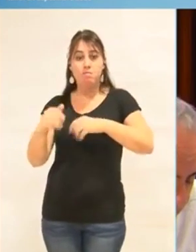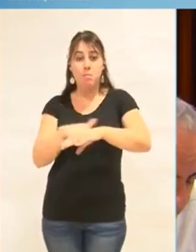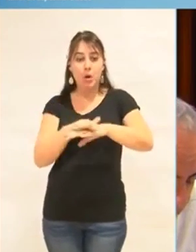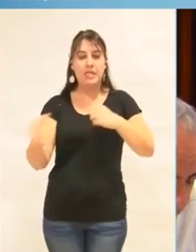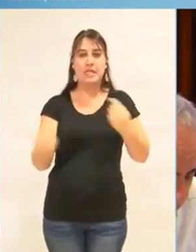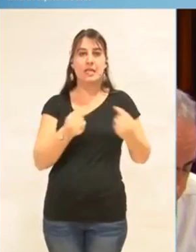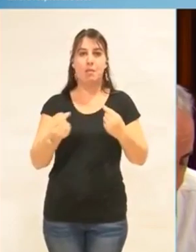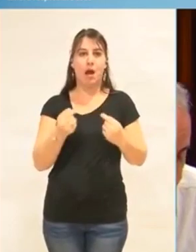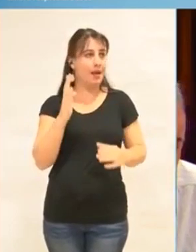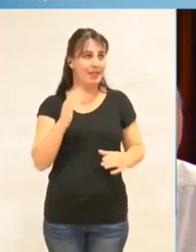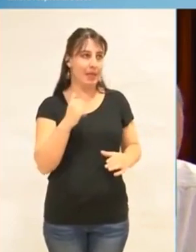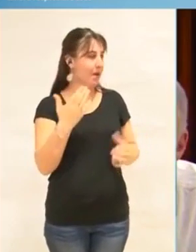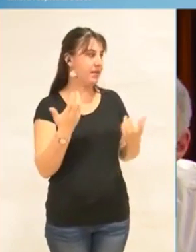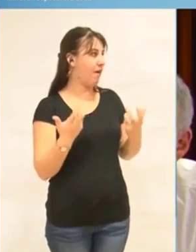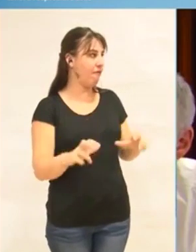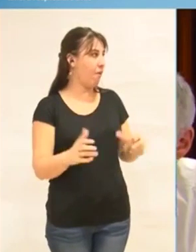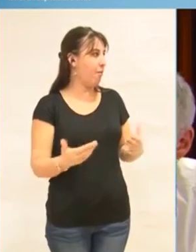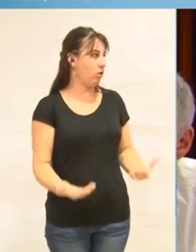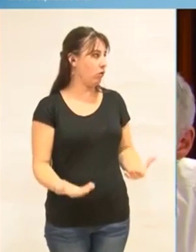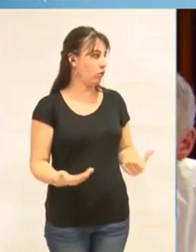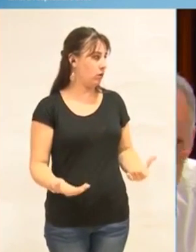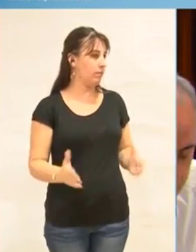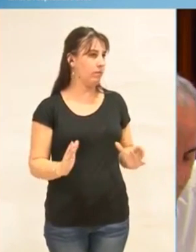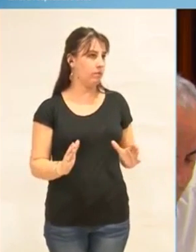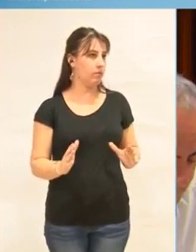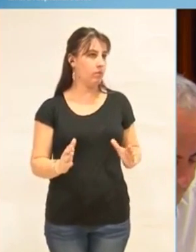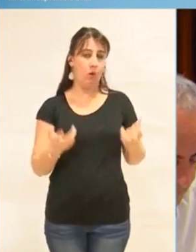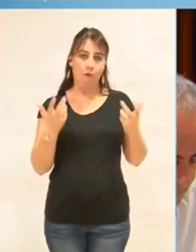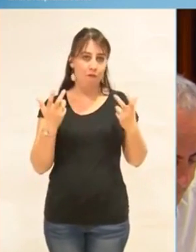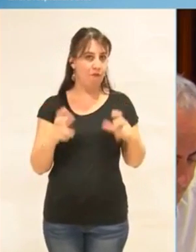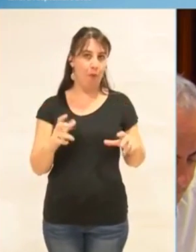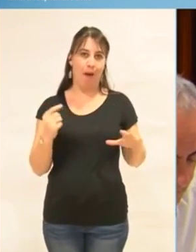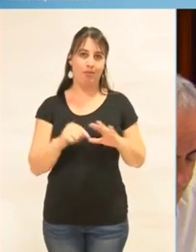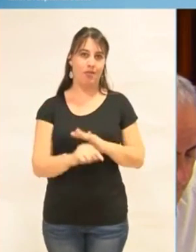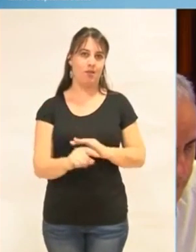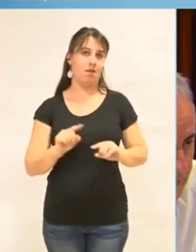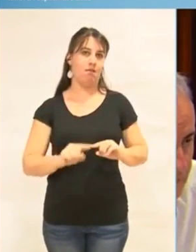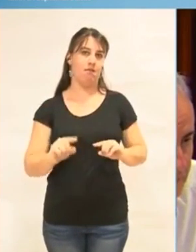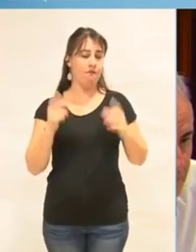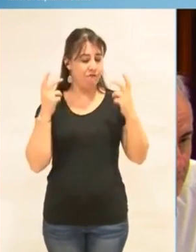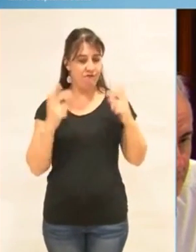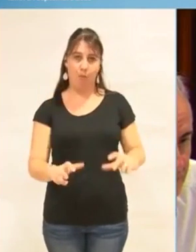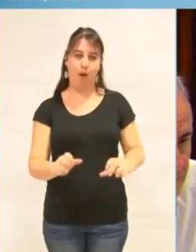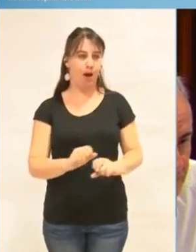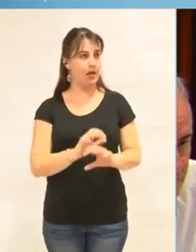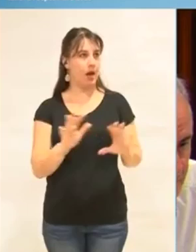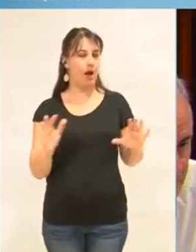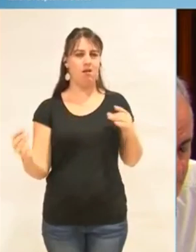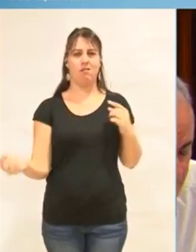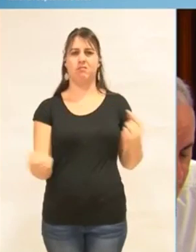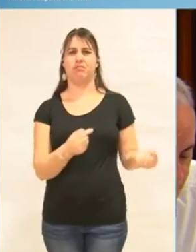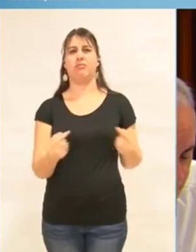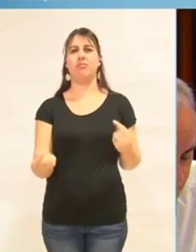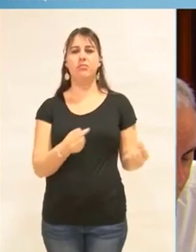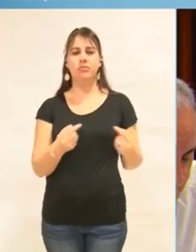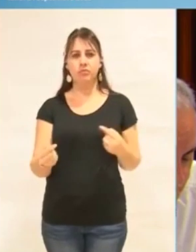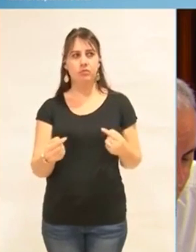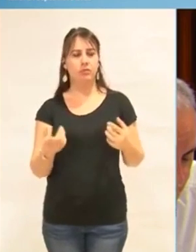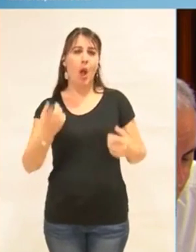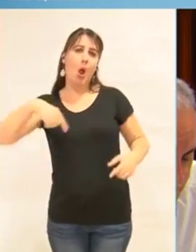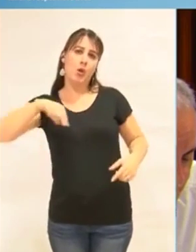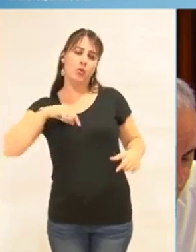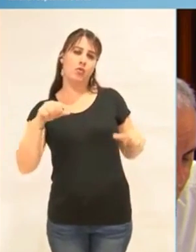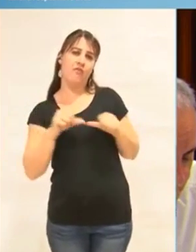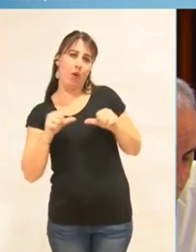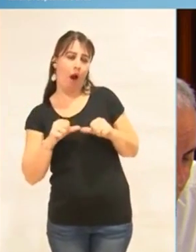n'était pas l'objet du vœu ce soir. Donc moi, je ne souhaite pas rentrer, je le dis très clairement, dans un débat sur nous on a fait ça,